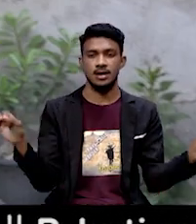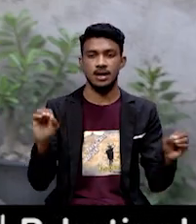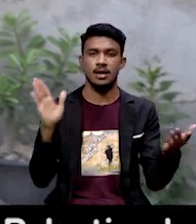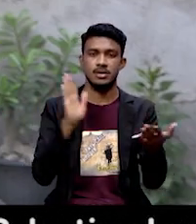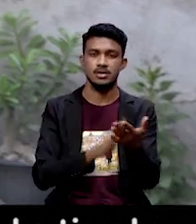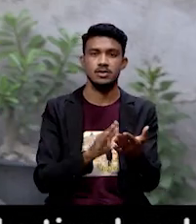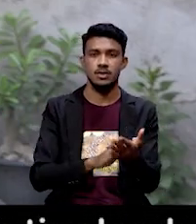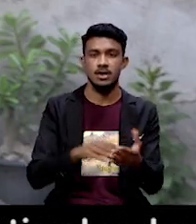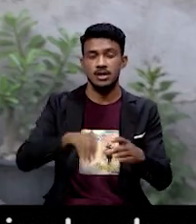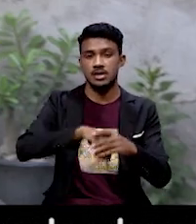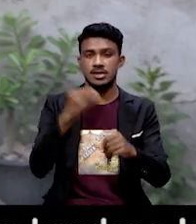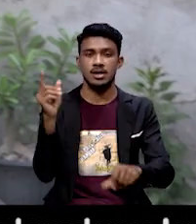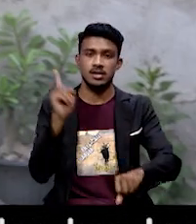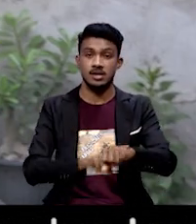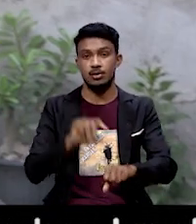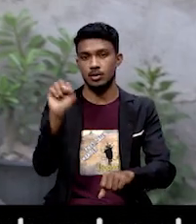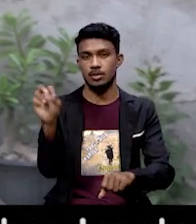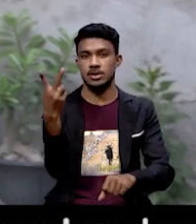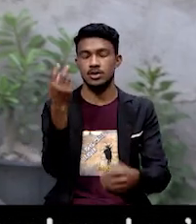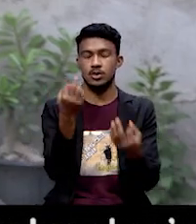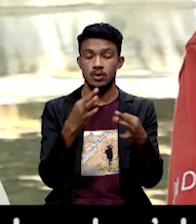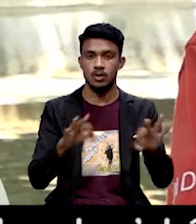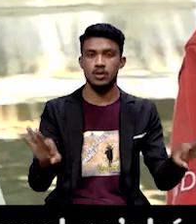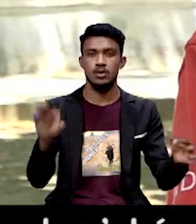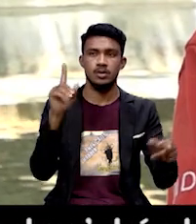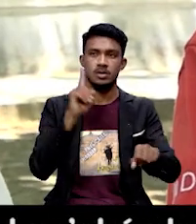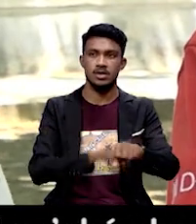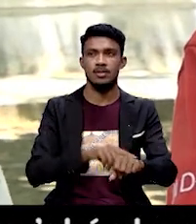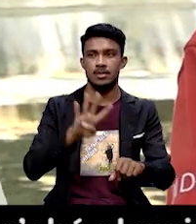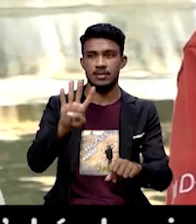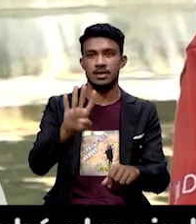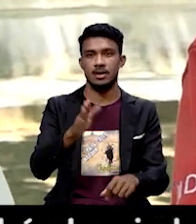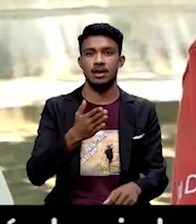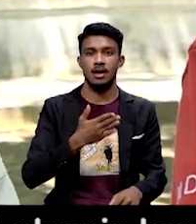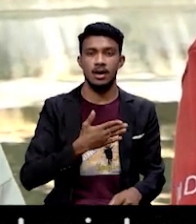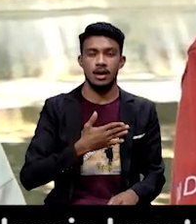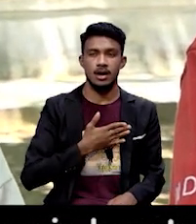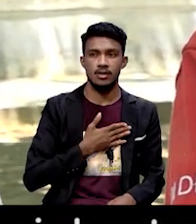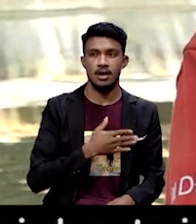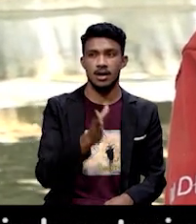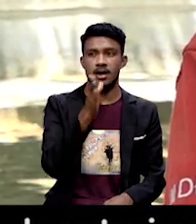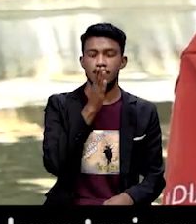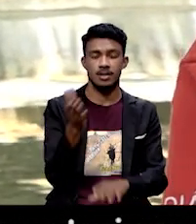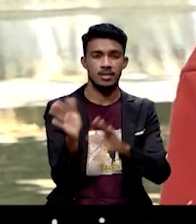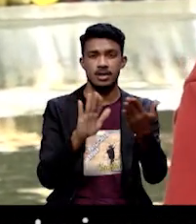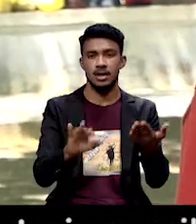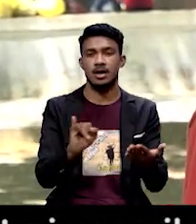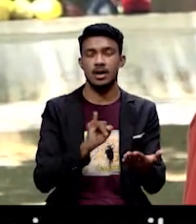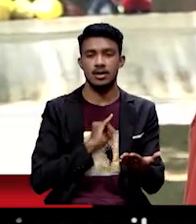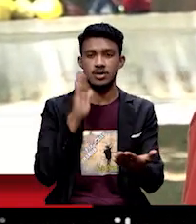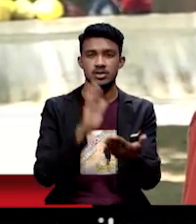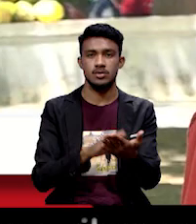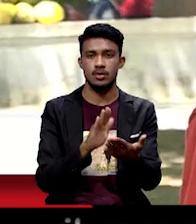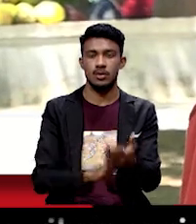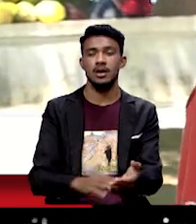jam 12 hutu jam 4 Nya mama tuh itu mate. Aku sekolah to SP